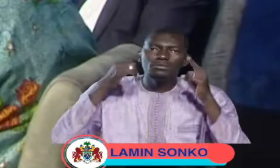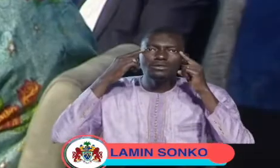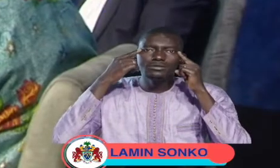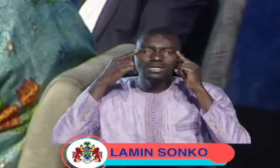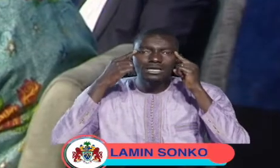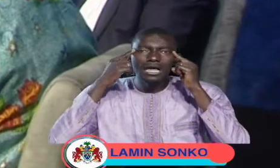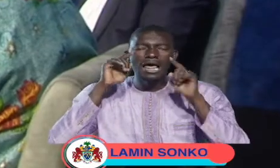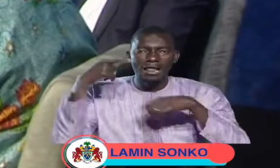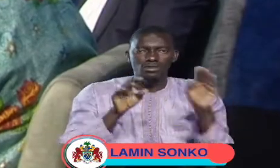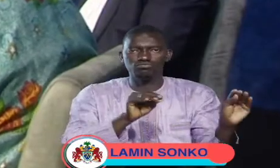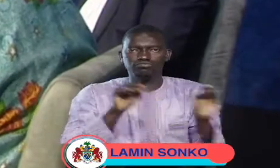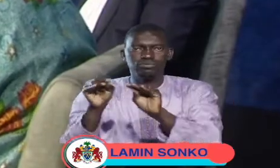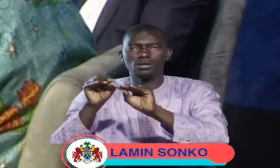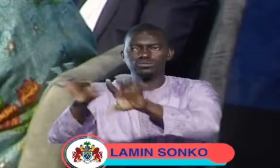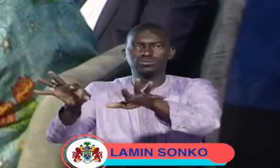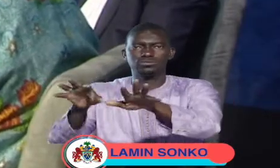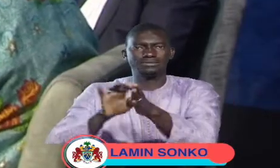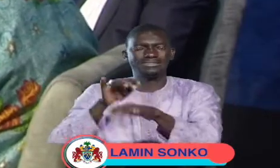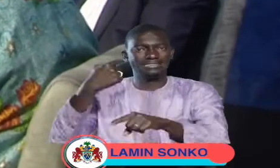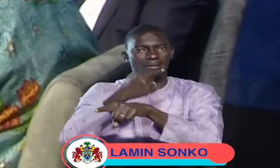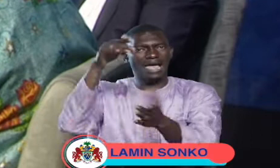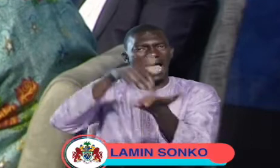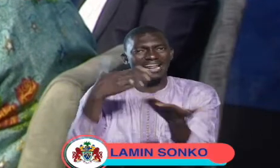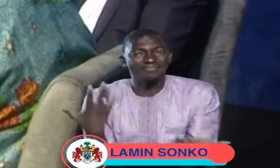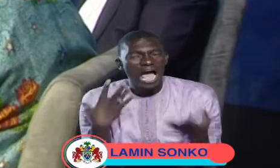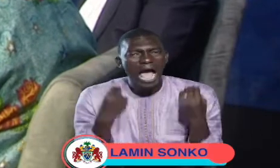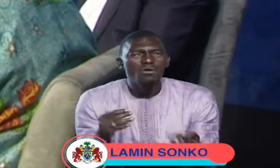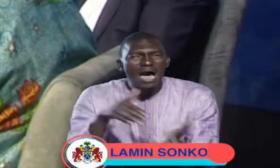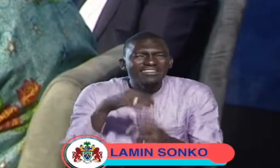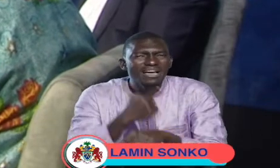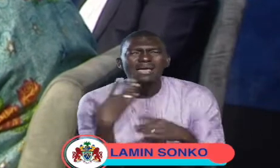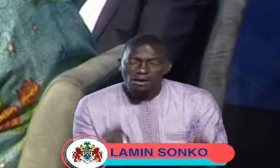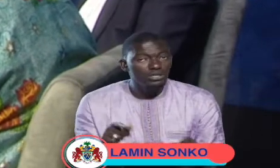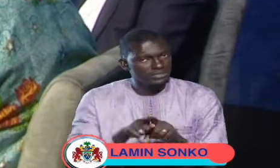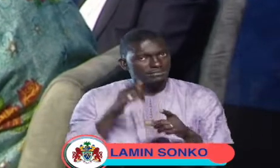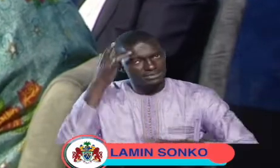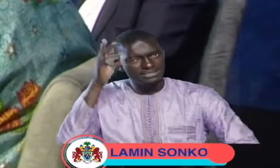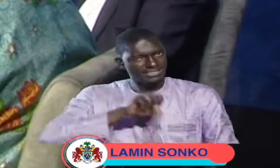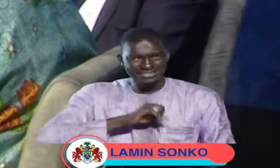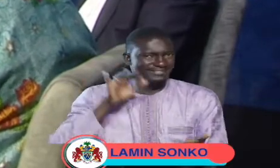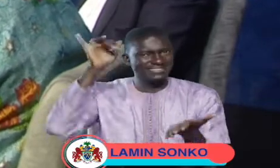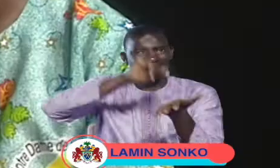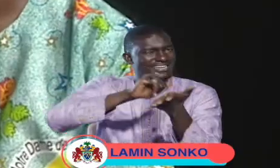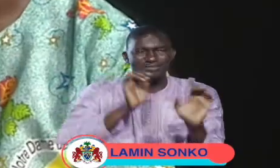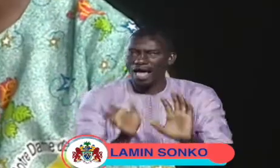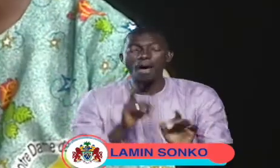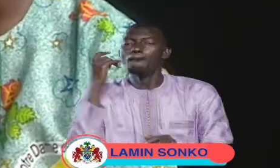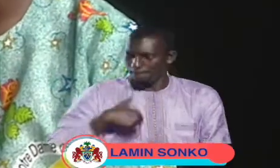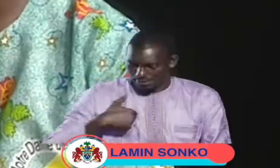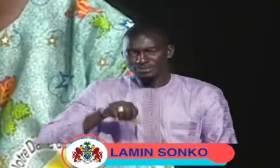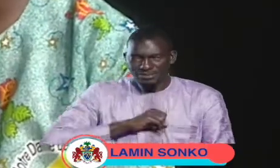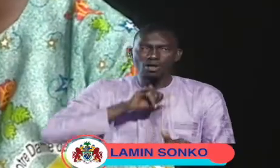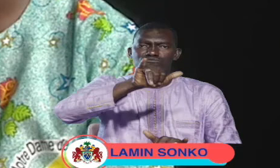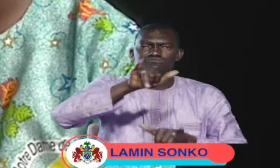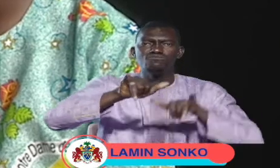futa na gambia jan sai mol sa mo ko anata nyari le yalon courant o nyambu katama molle katama so